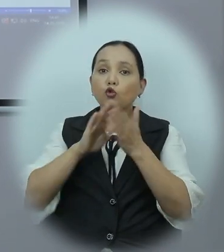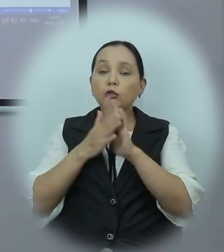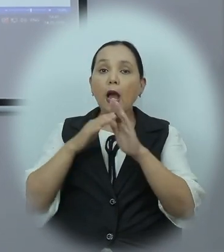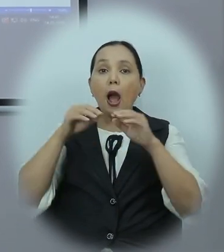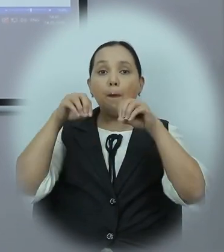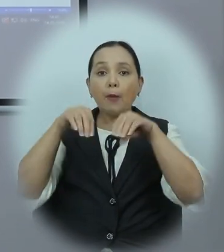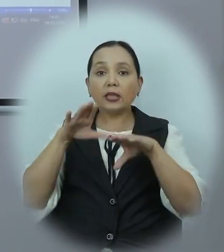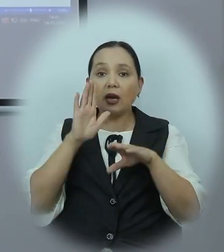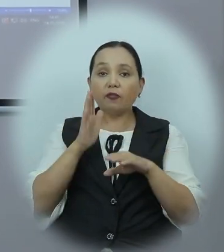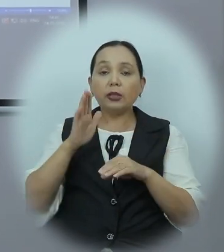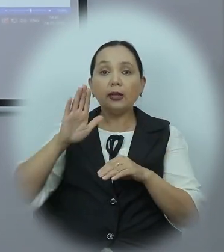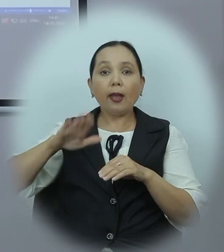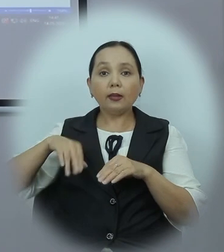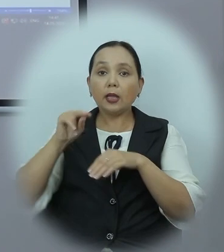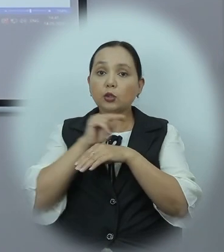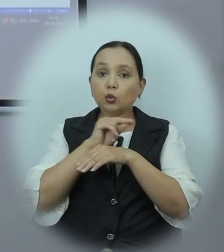bartaraf etilganidan so'ng